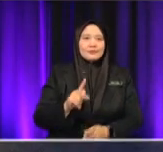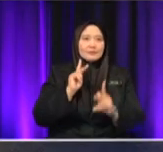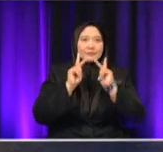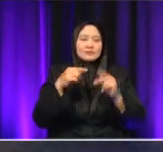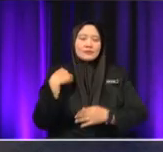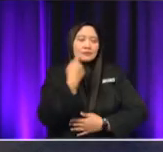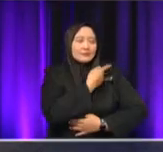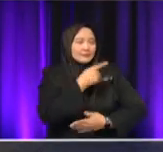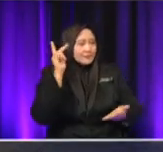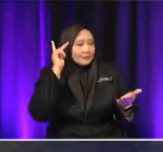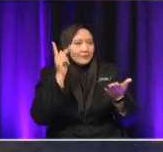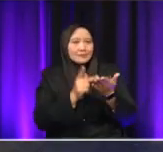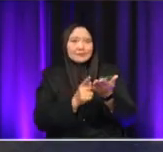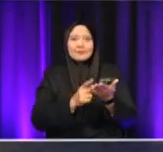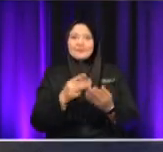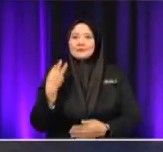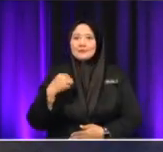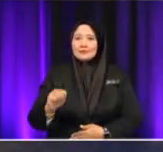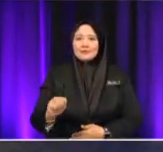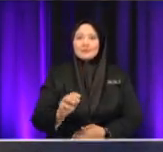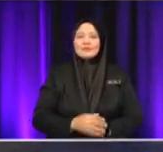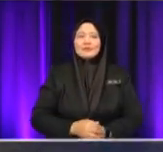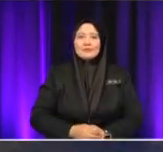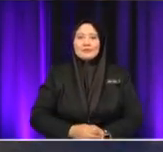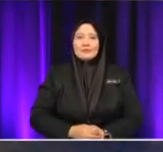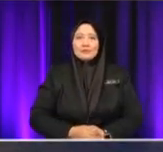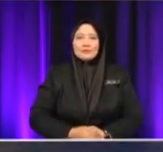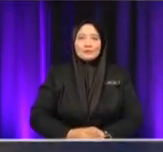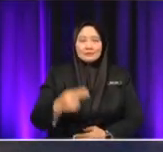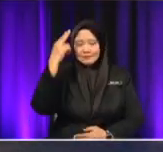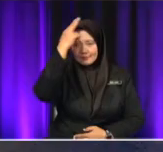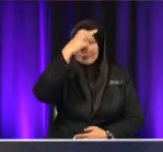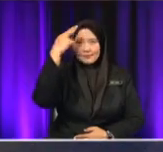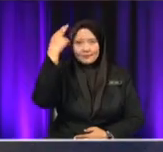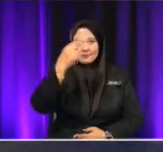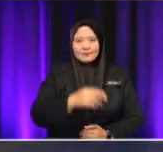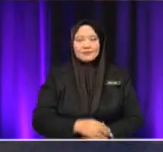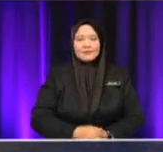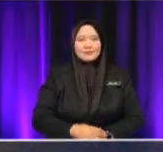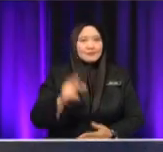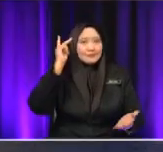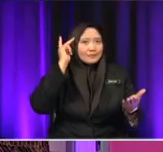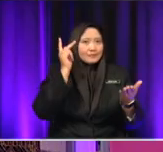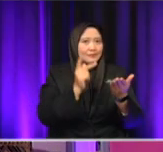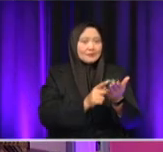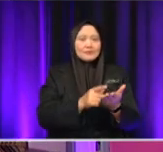terlebih dahulu kita dapatkan Ustadzah untuk memperkenalkan mereka terlebih dahulu dipersilakan saja